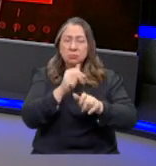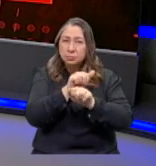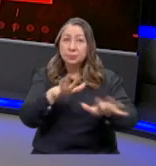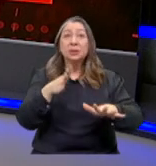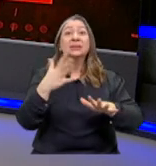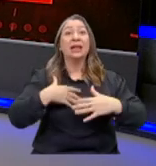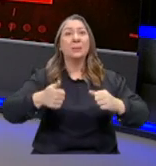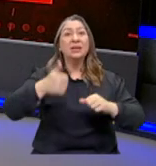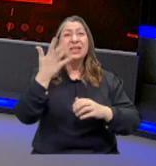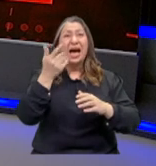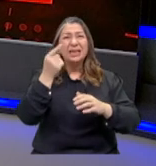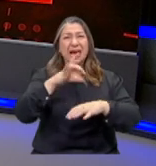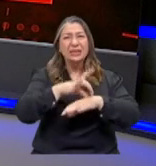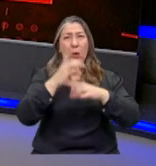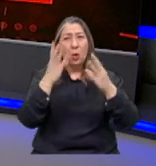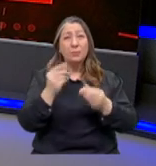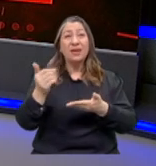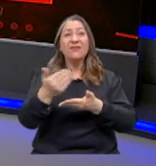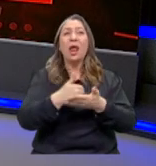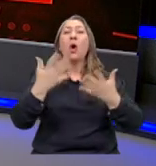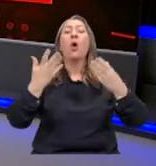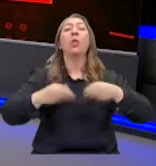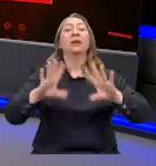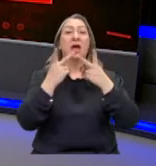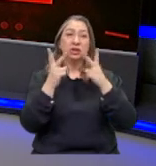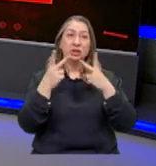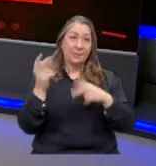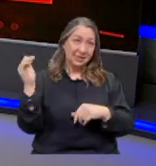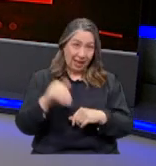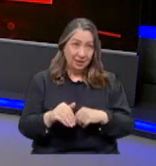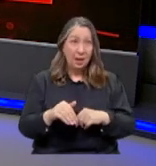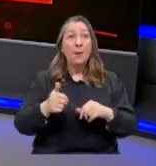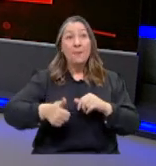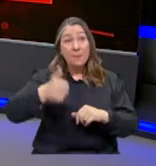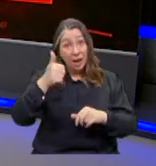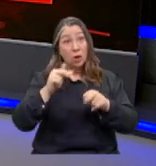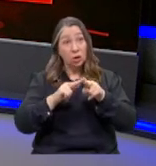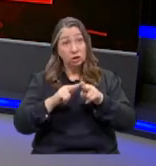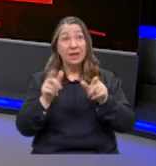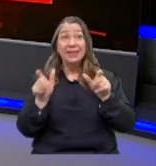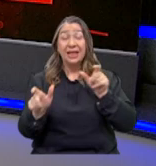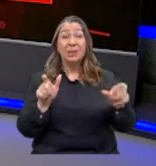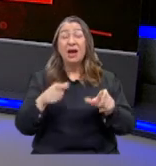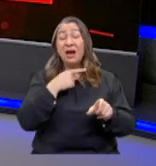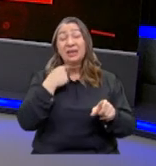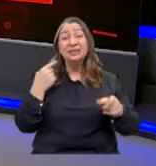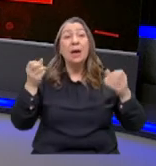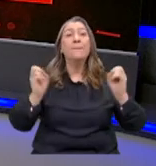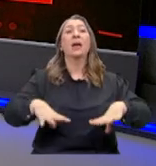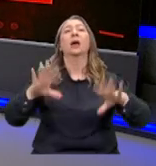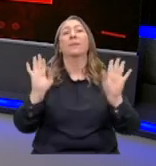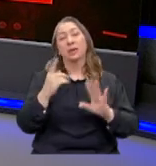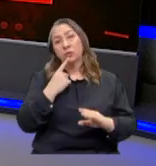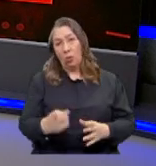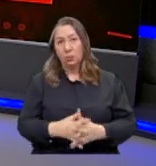varyantın daha az hasta ettiğine yönelik bir veri olmadığı açıklaması geldi. Bakan Koca tedbirleri asla ihmal